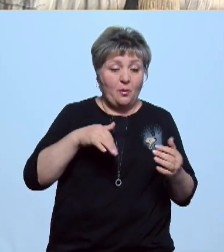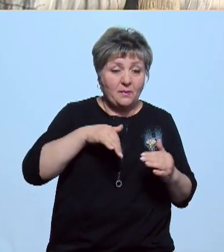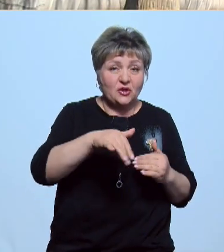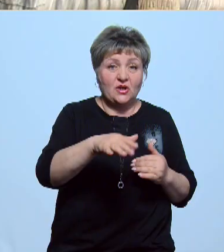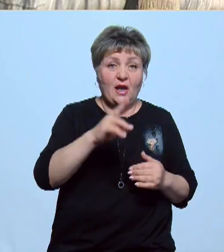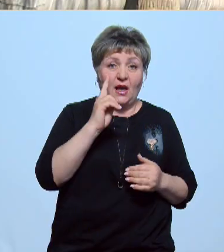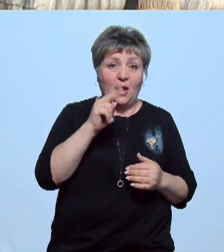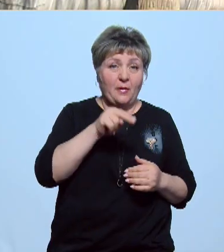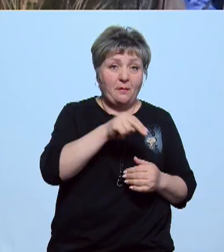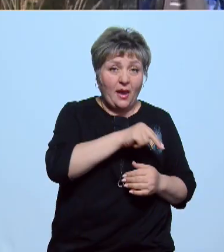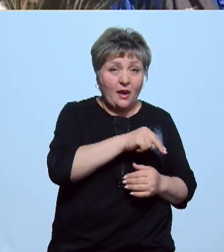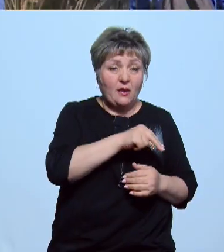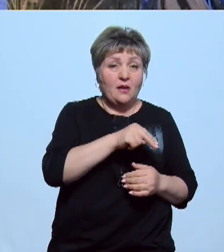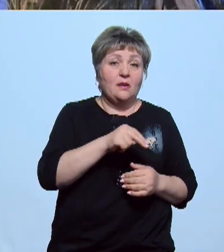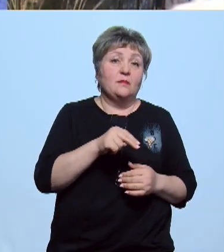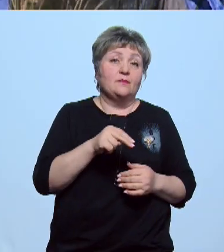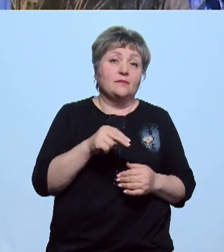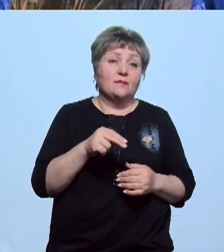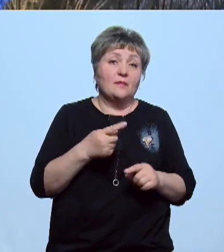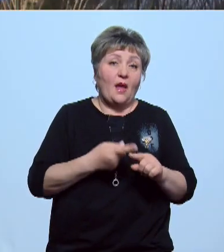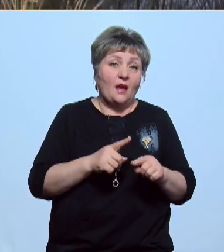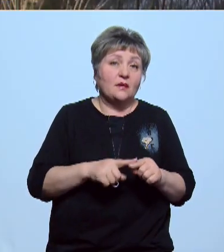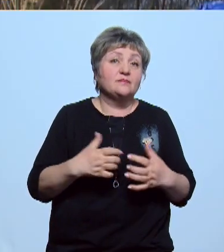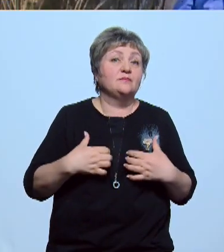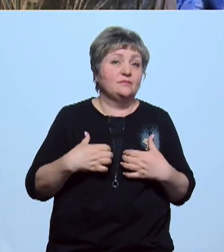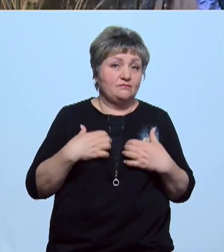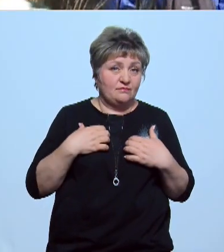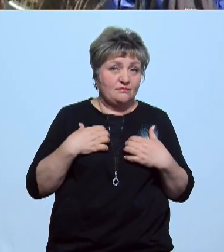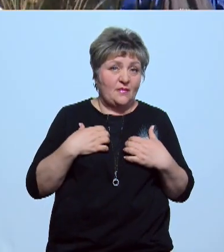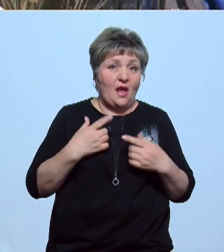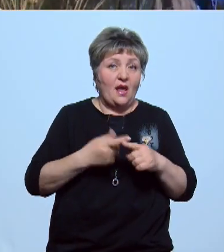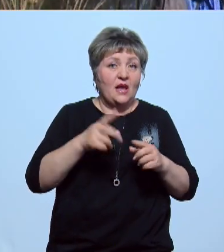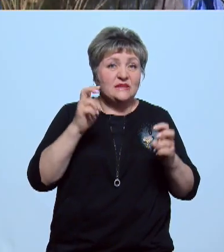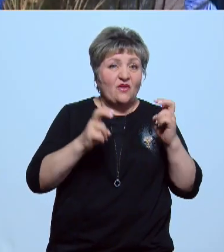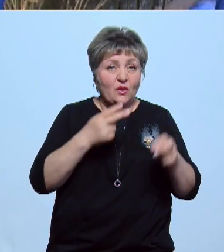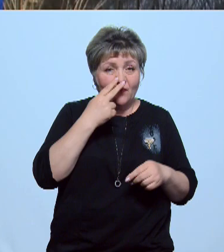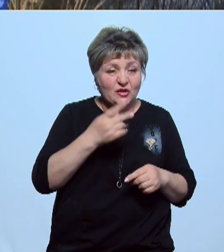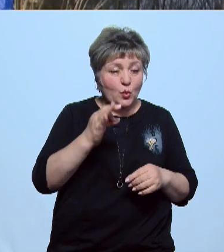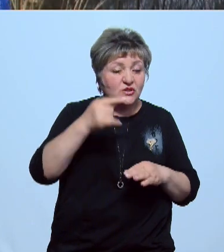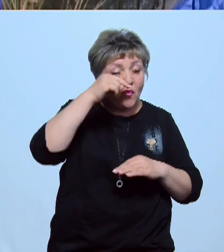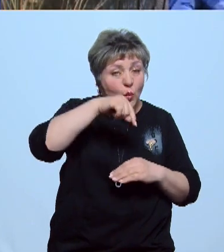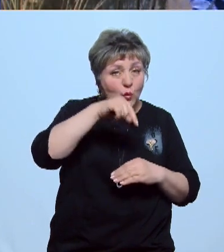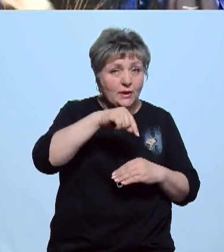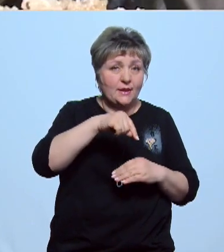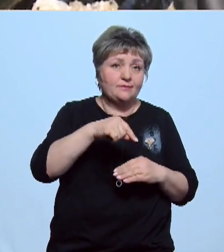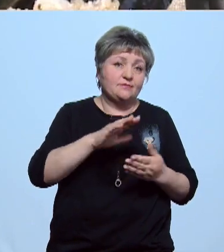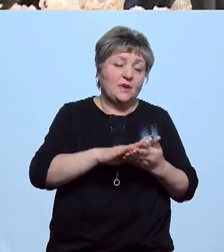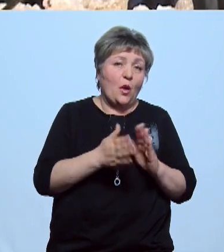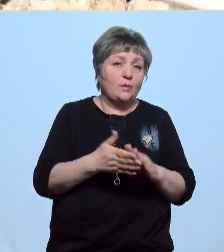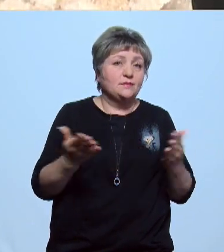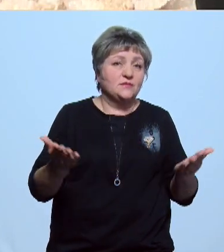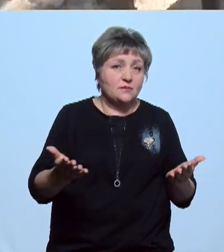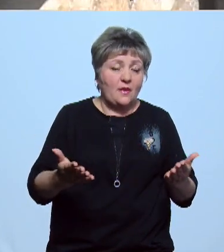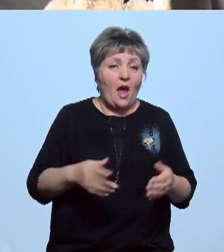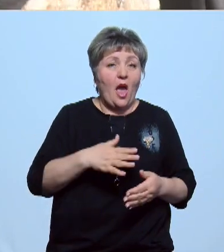так сказать, это, конечно, кошмар. Я вижу завод изнутри, вот в каком он состоянии. Работу